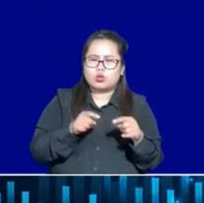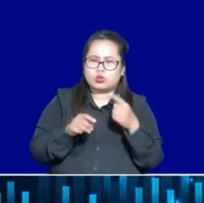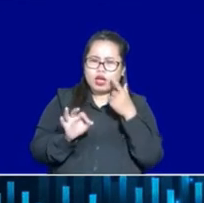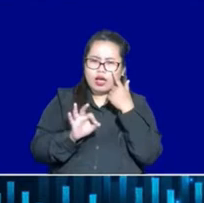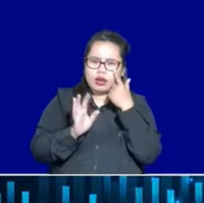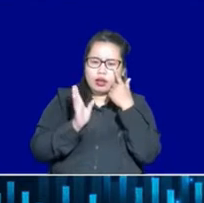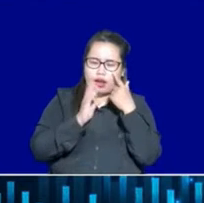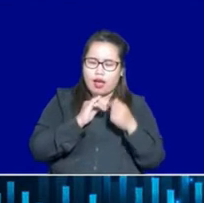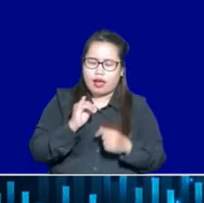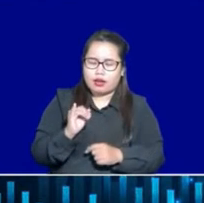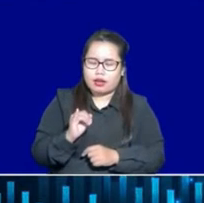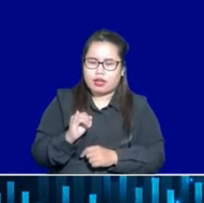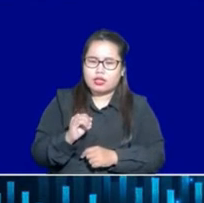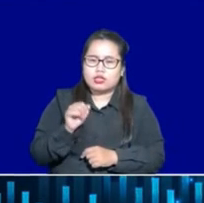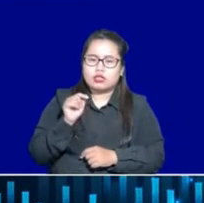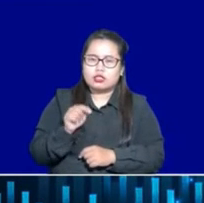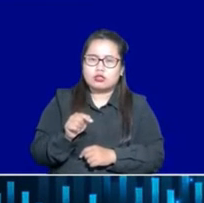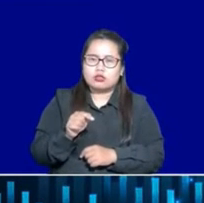hanya